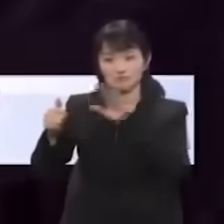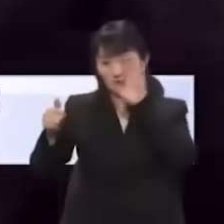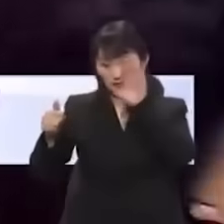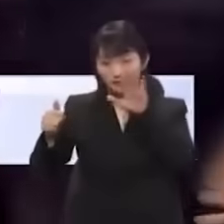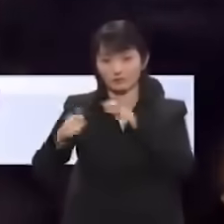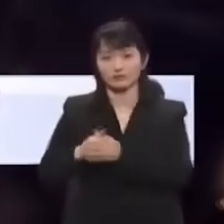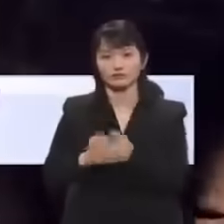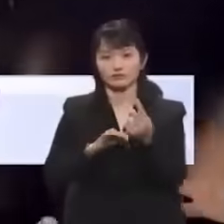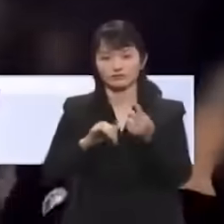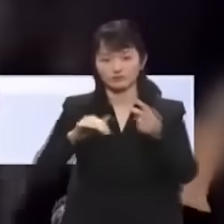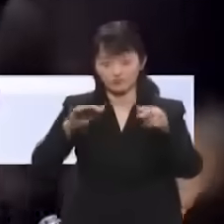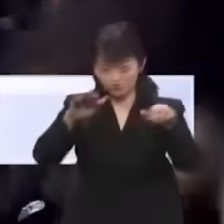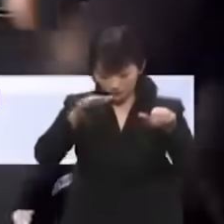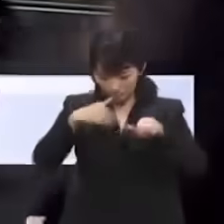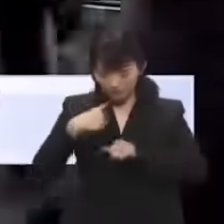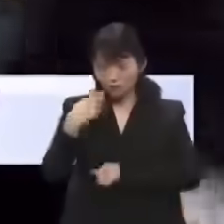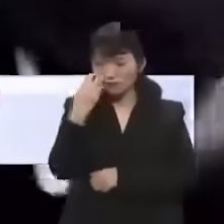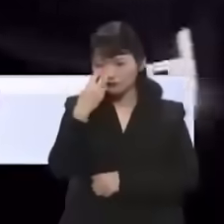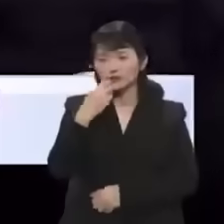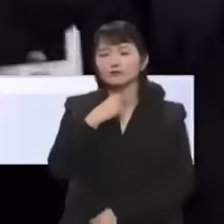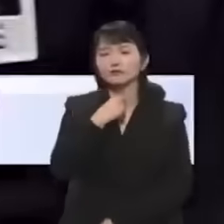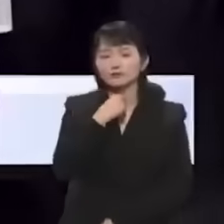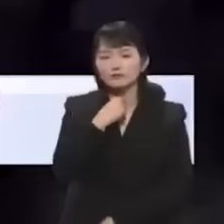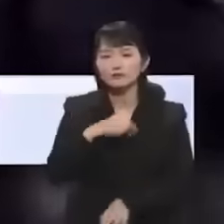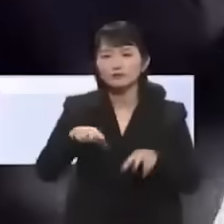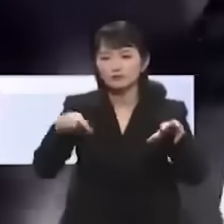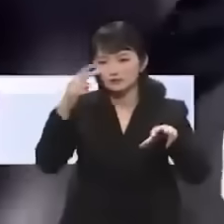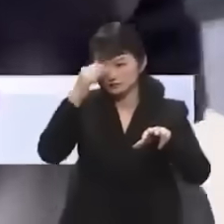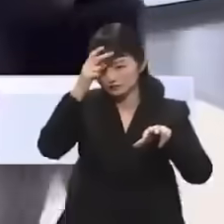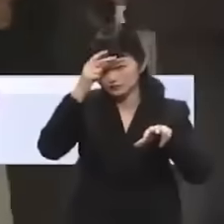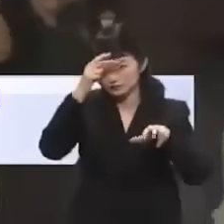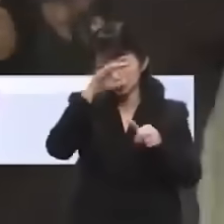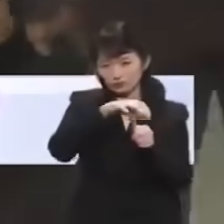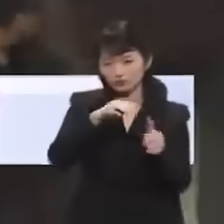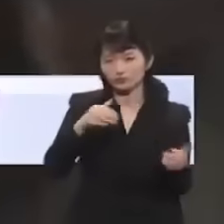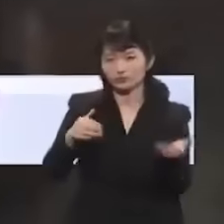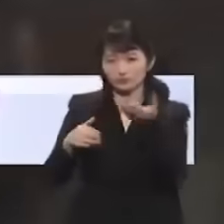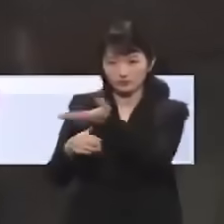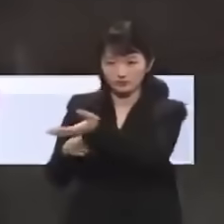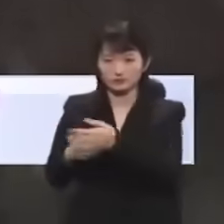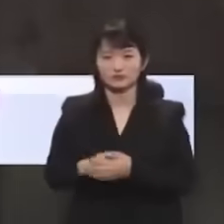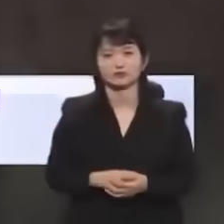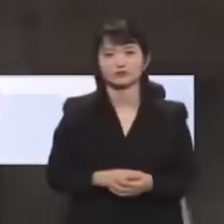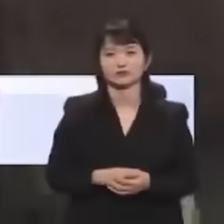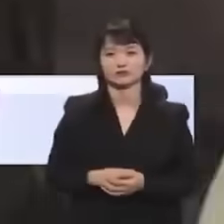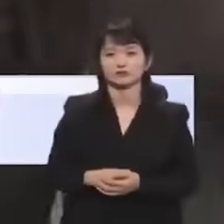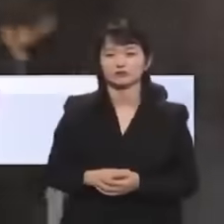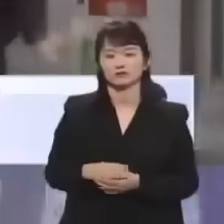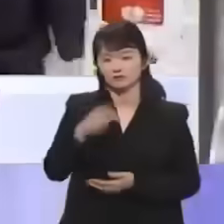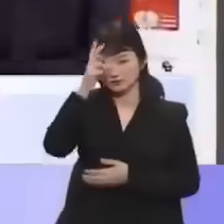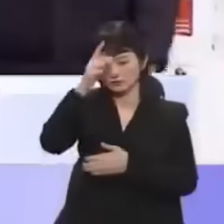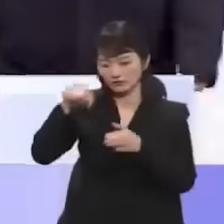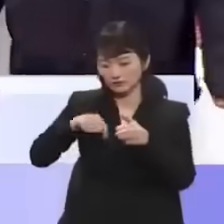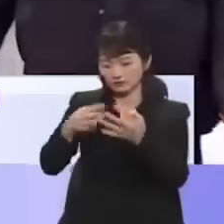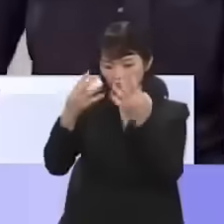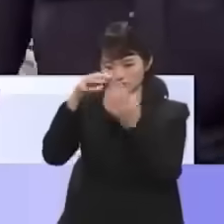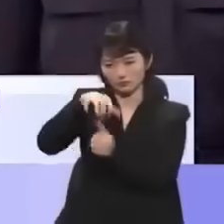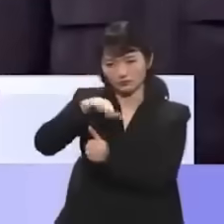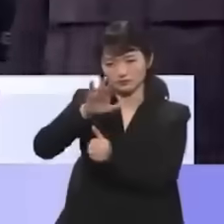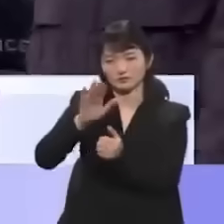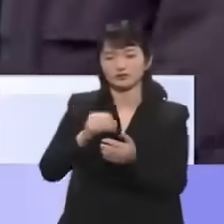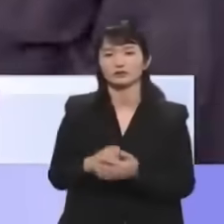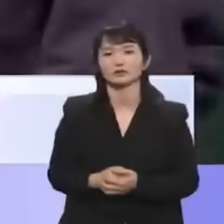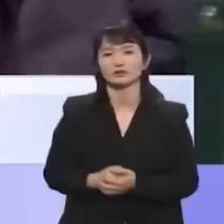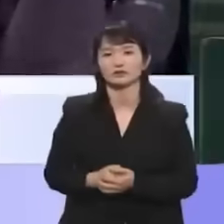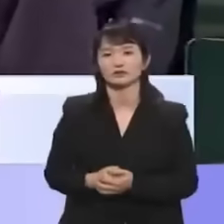해보고 싶은 모양입니다 지금 검찰에 구속 송취 됐으니 경찰서 유치장이 아니라 어떤 구치소에 수감된 상황일 텐데 이때는 대질